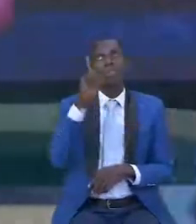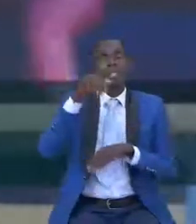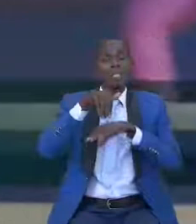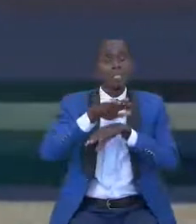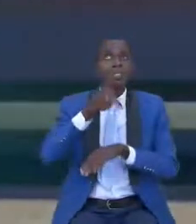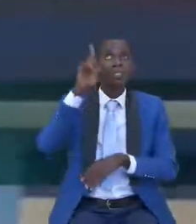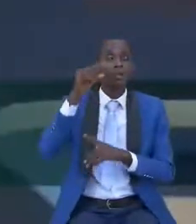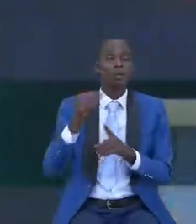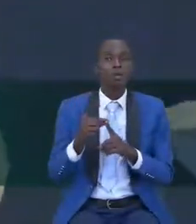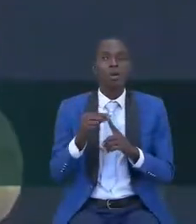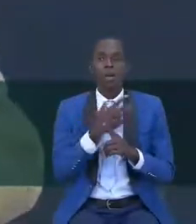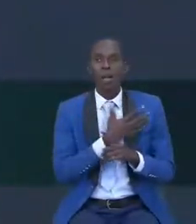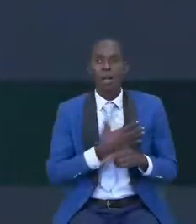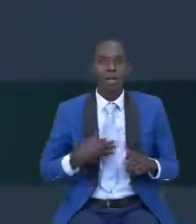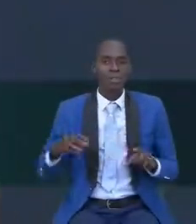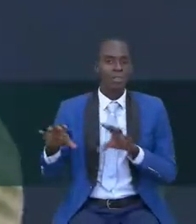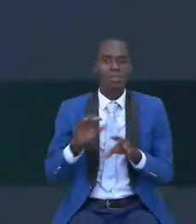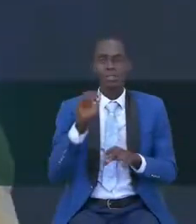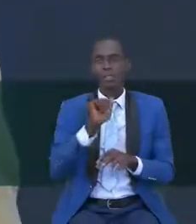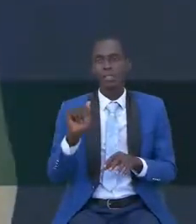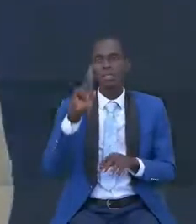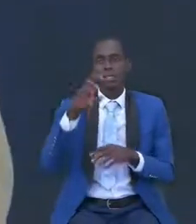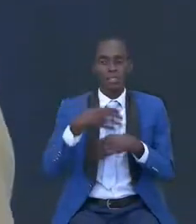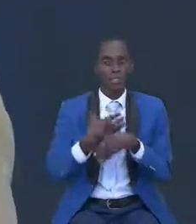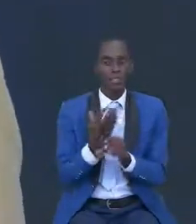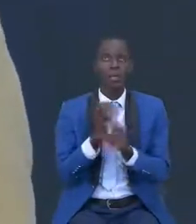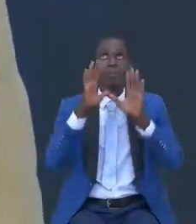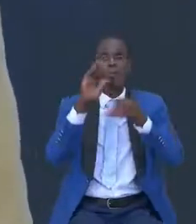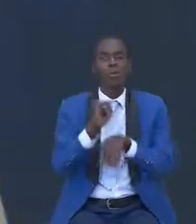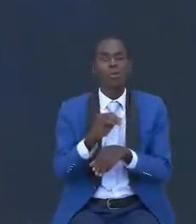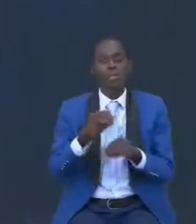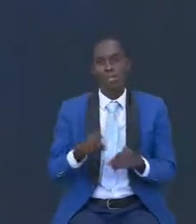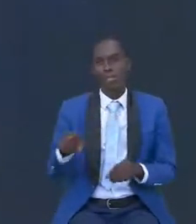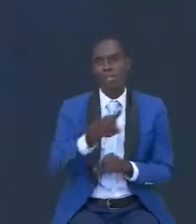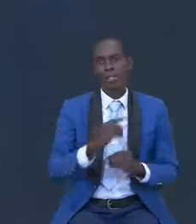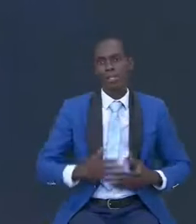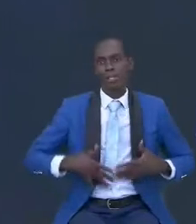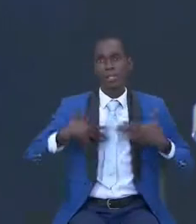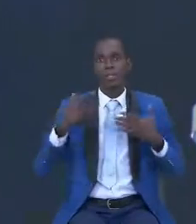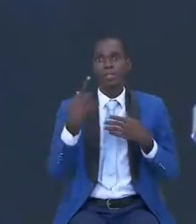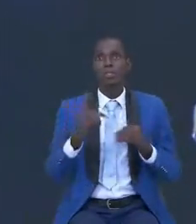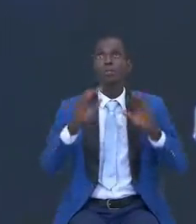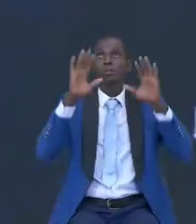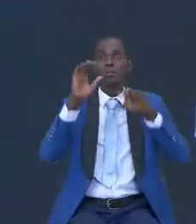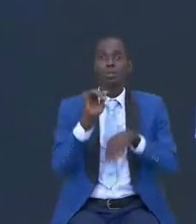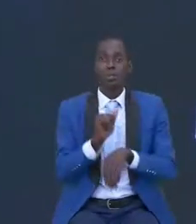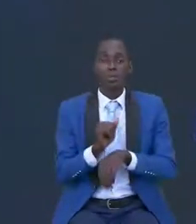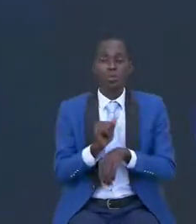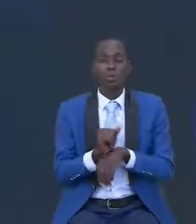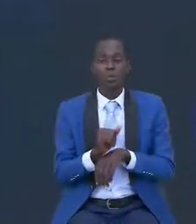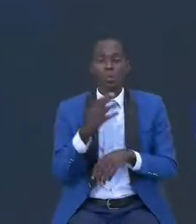parole. Il revêt de puissance. Il envoie sa parole. Il fait miracle créateur dans leur